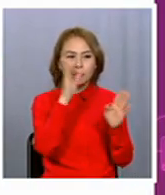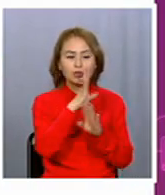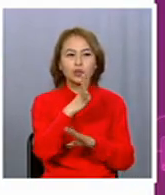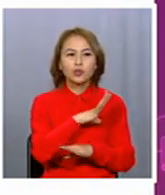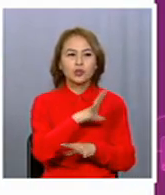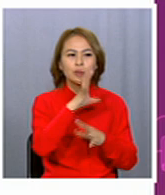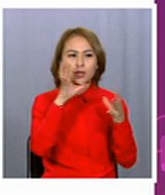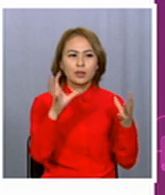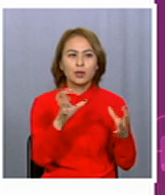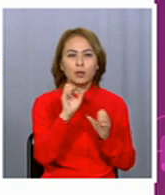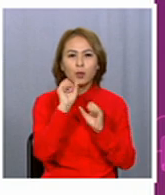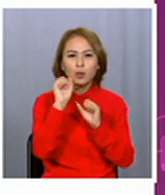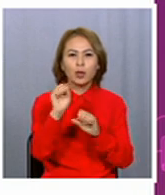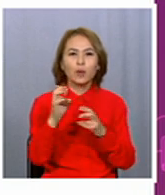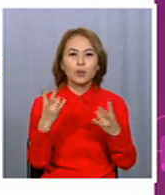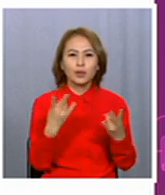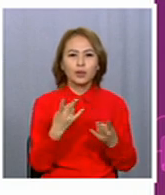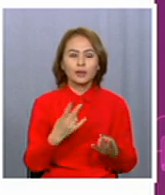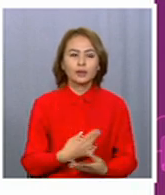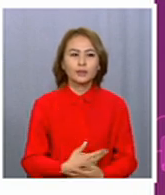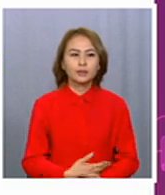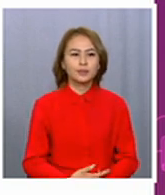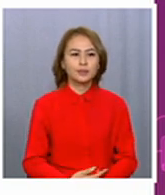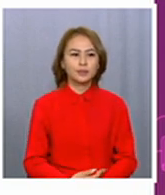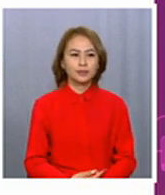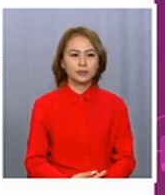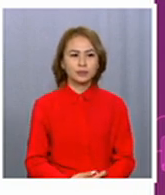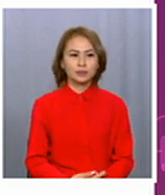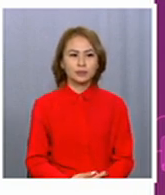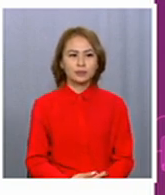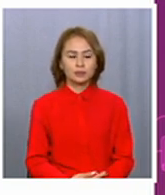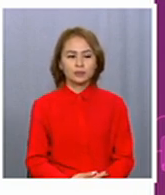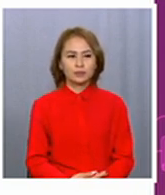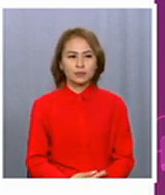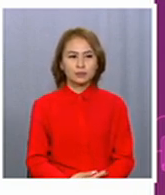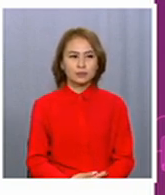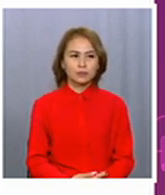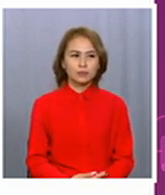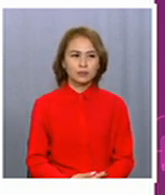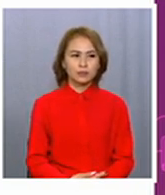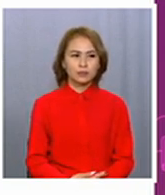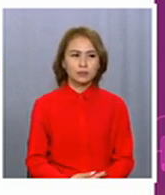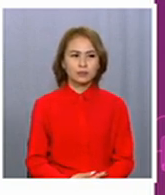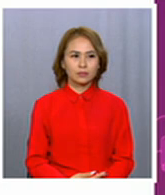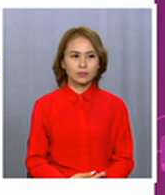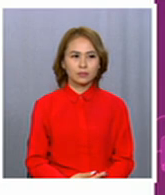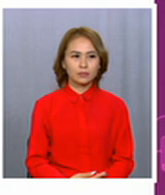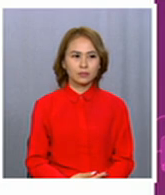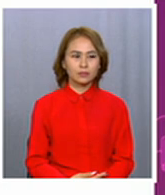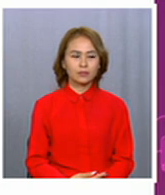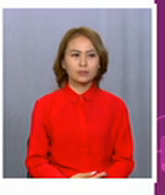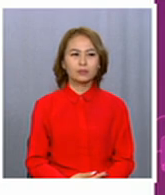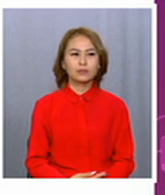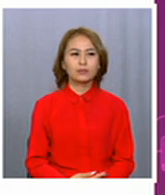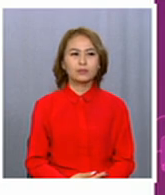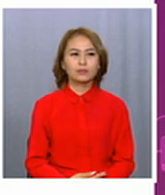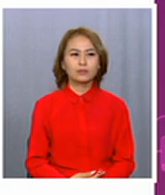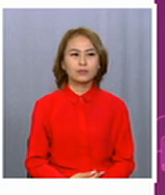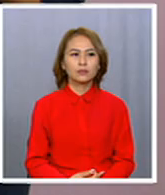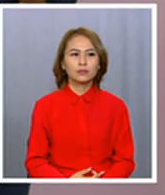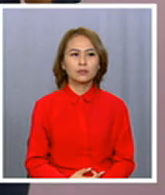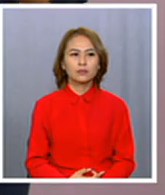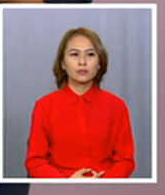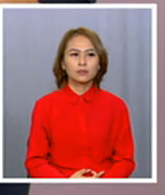не үшін сақтап, қорғауы керек? Осы сұрақтарға жақсылап ойланып, жауаптарыңды дәптерге